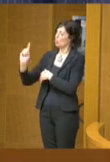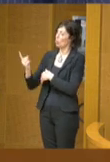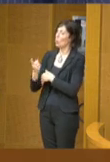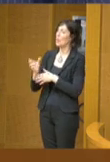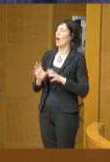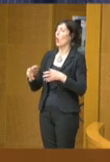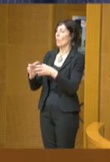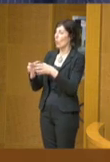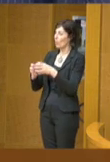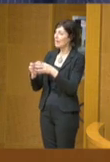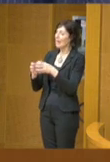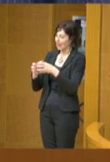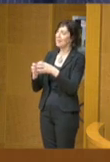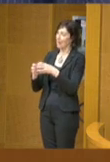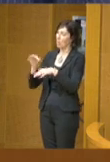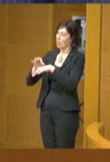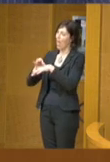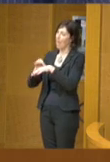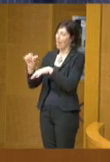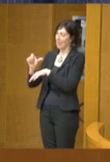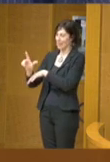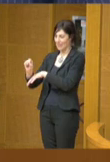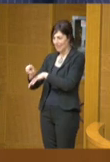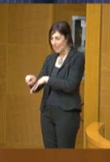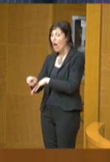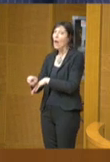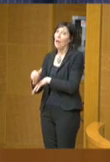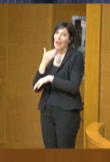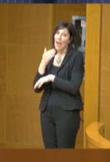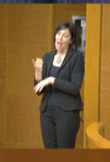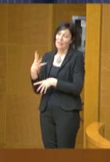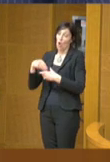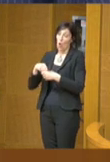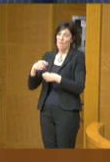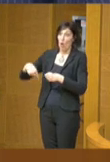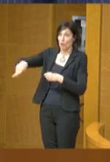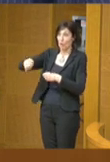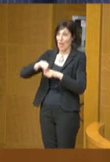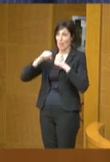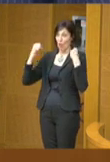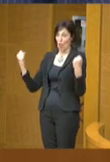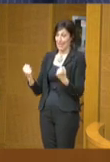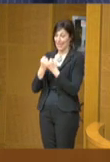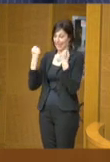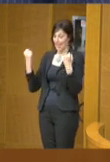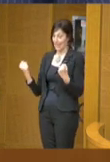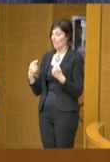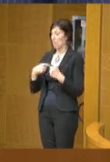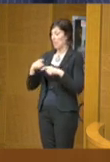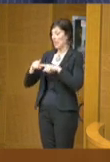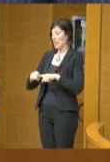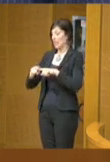persone affette da SLA, per il coinvolgimento per questa iniziativa. La nostra testimonianza,